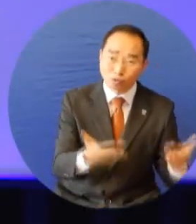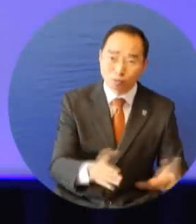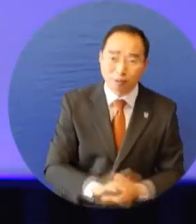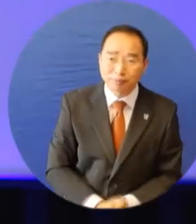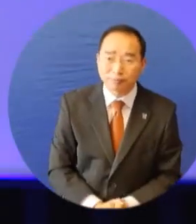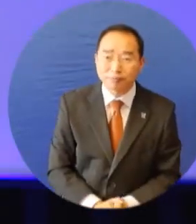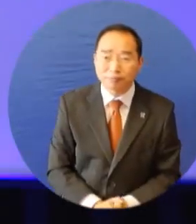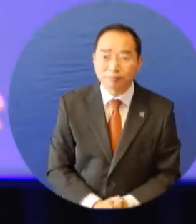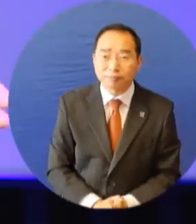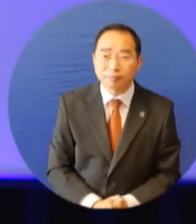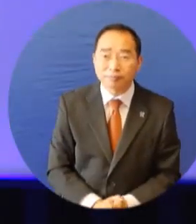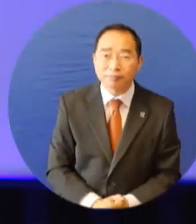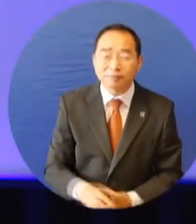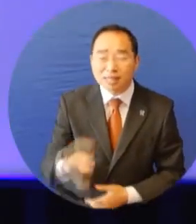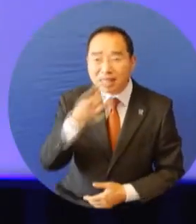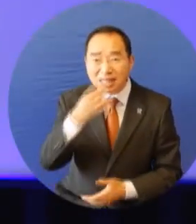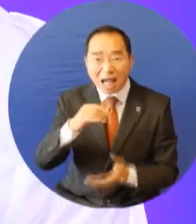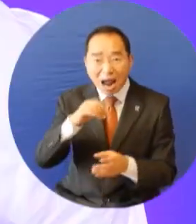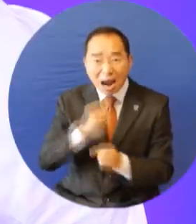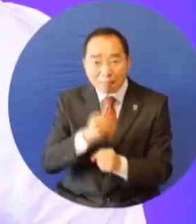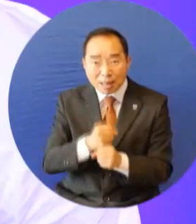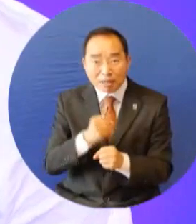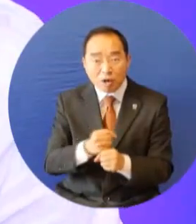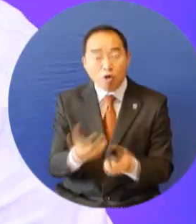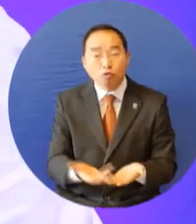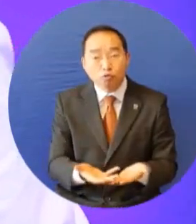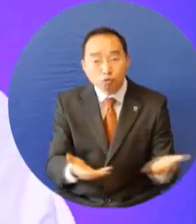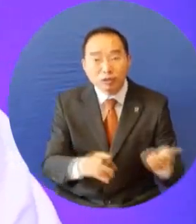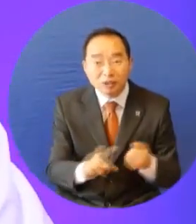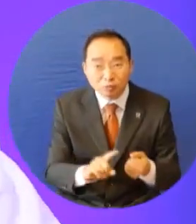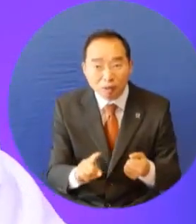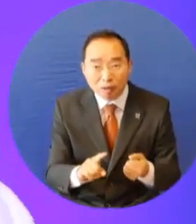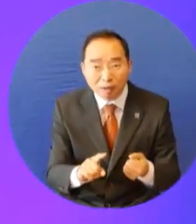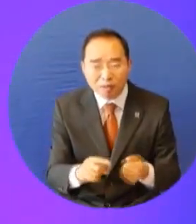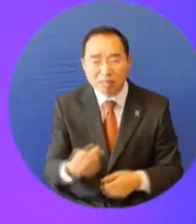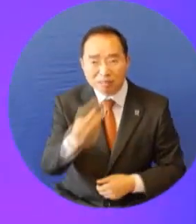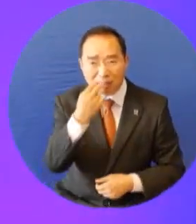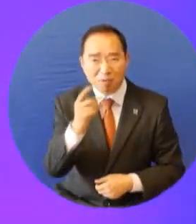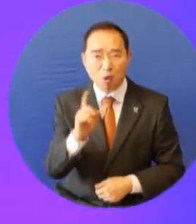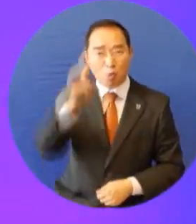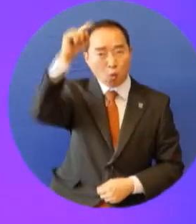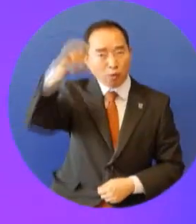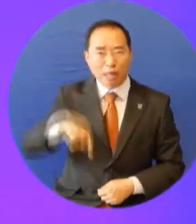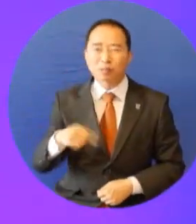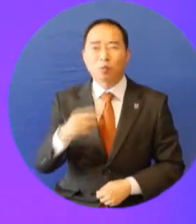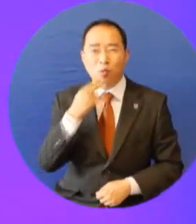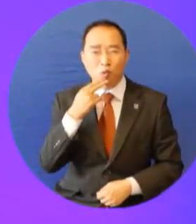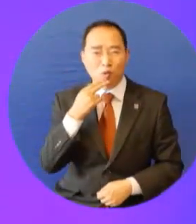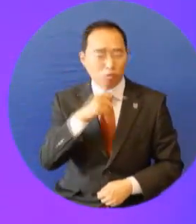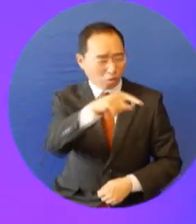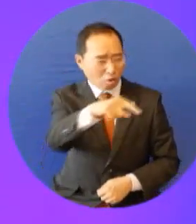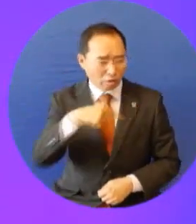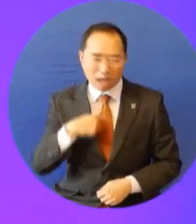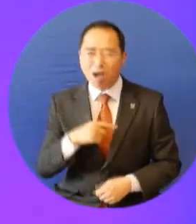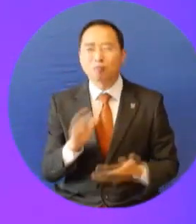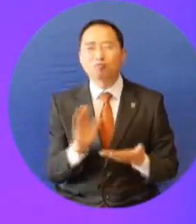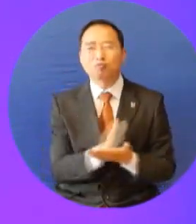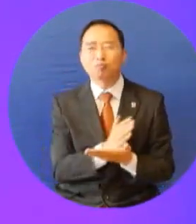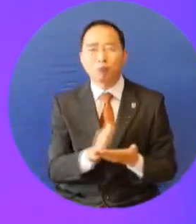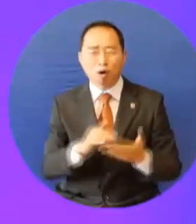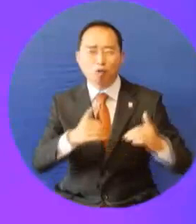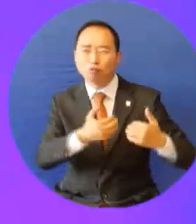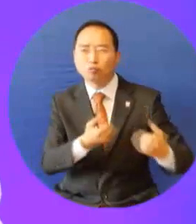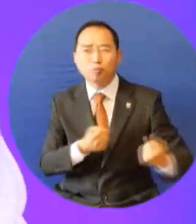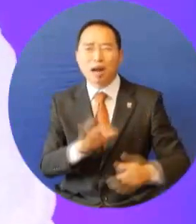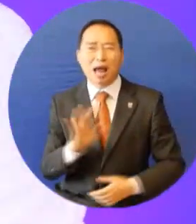칭찬해주고 이뻐해주고 보듬어주고 내가 꽃밥을 줬던 것은 바로 그런 생명의